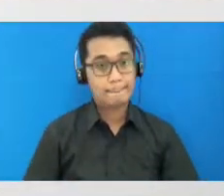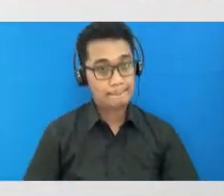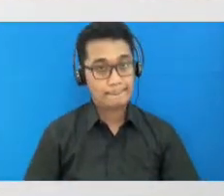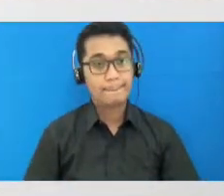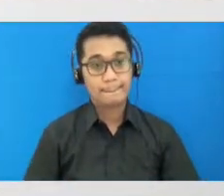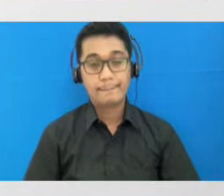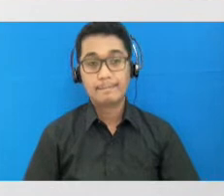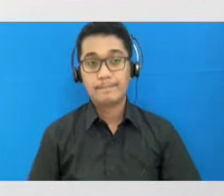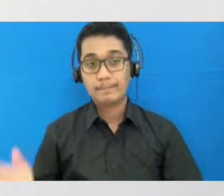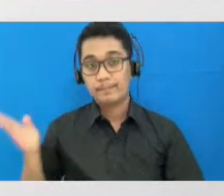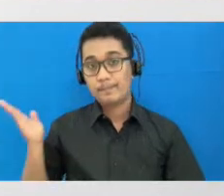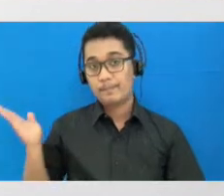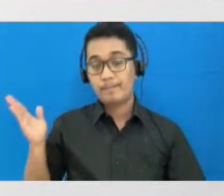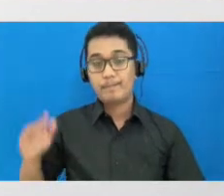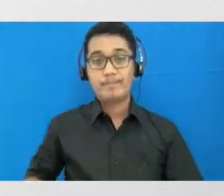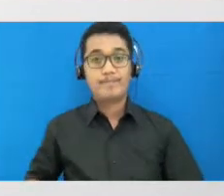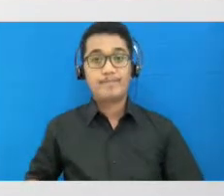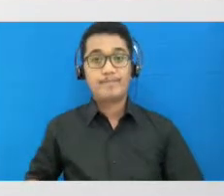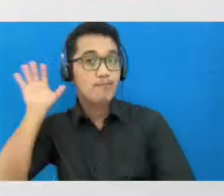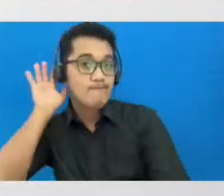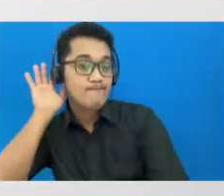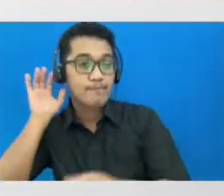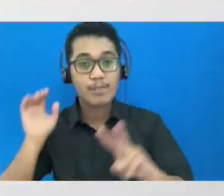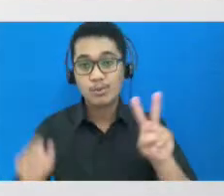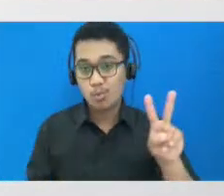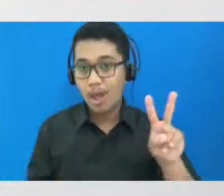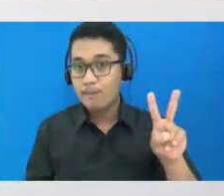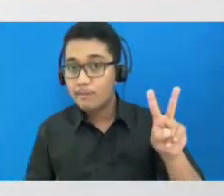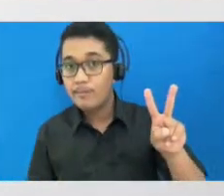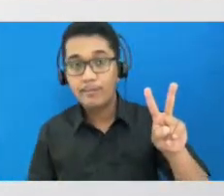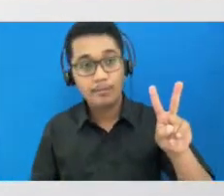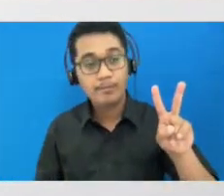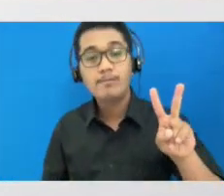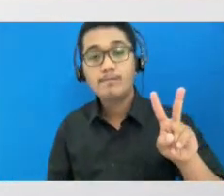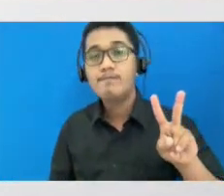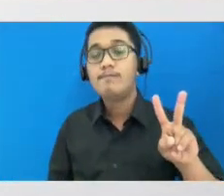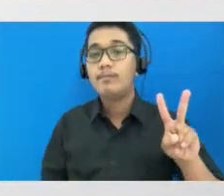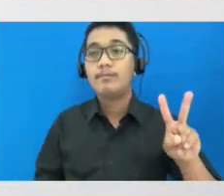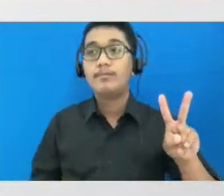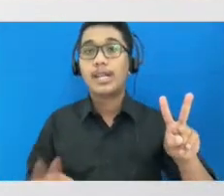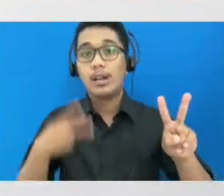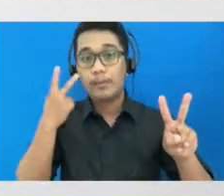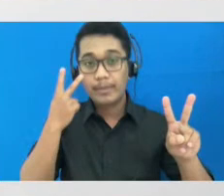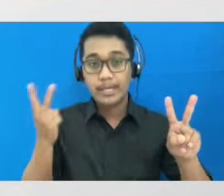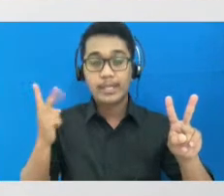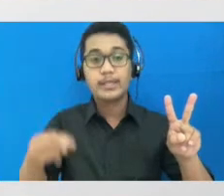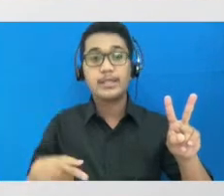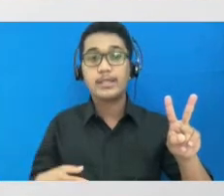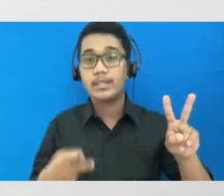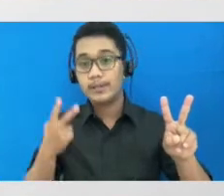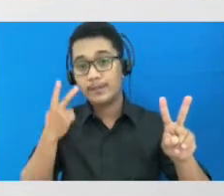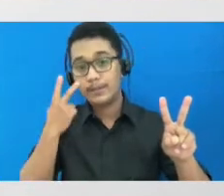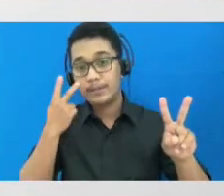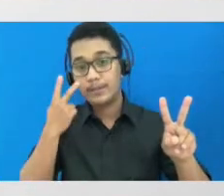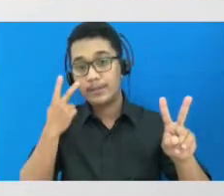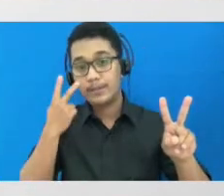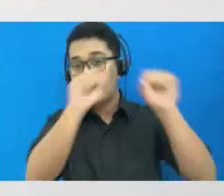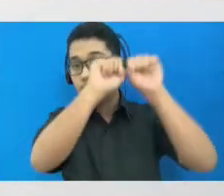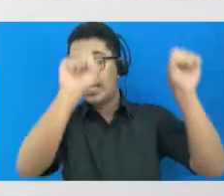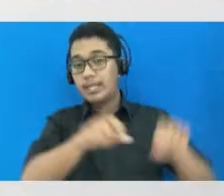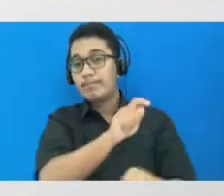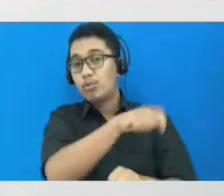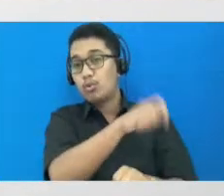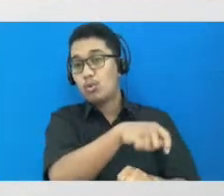bagaimana dengan isu yang kedua, government policy to protect data privacy? Kalau kita lihat dari struktur sistem hukum di